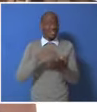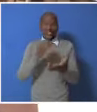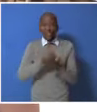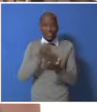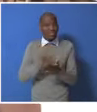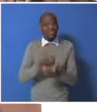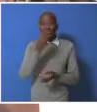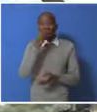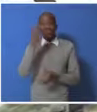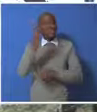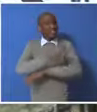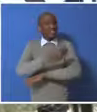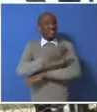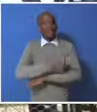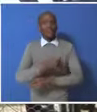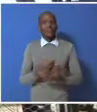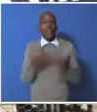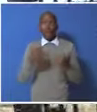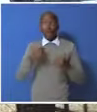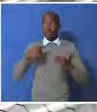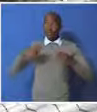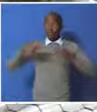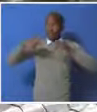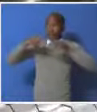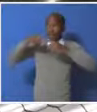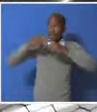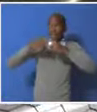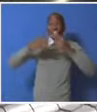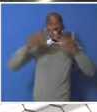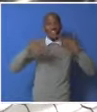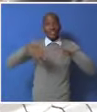yone re gokeletse go tshuba